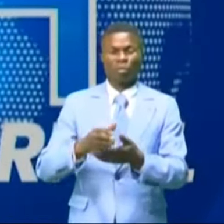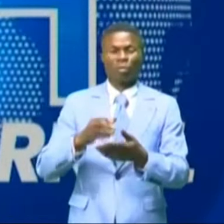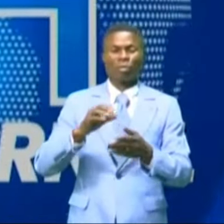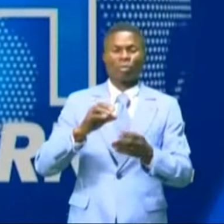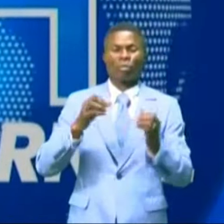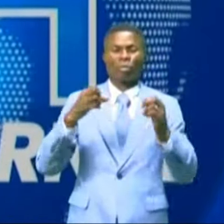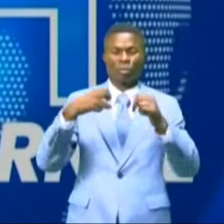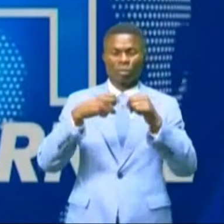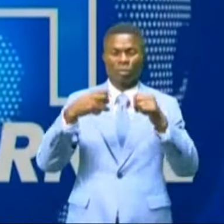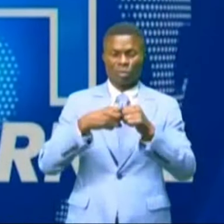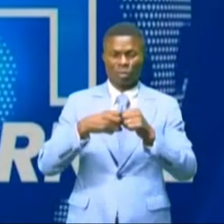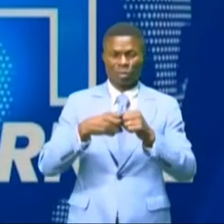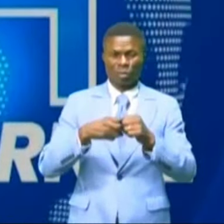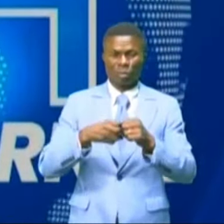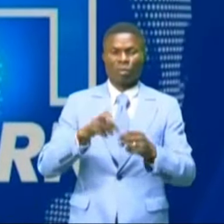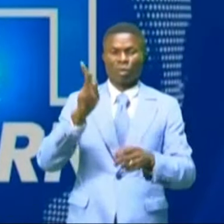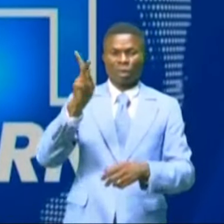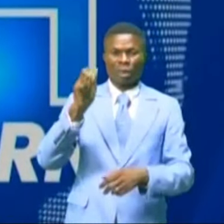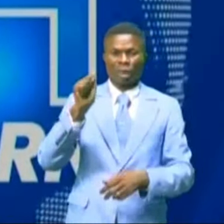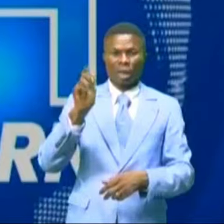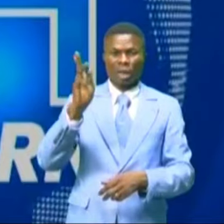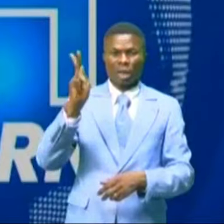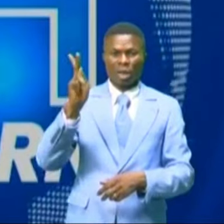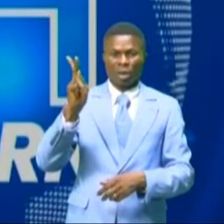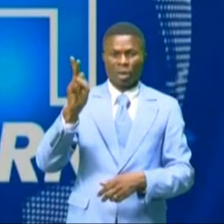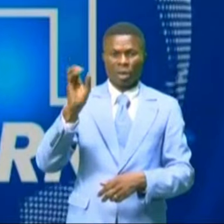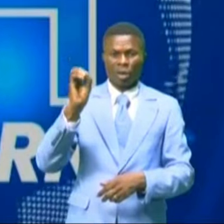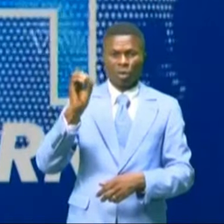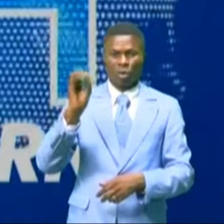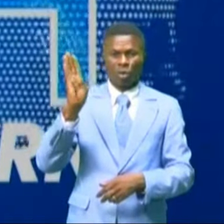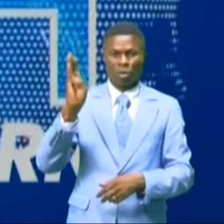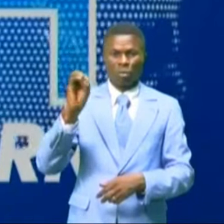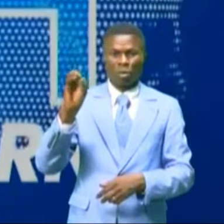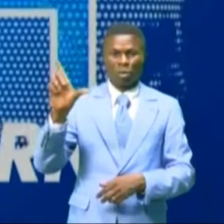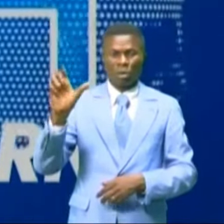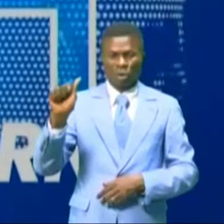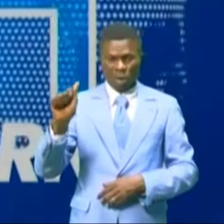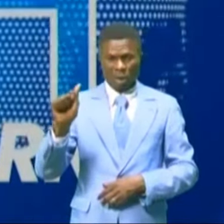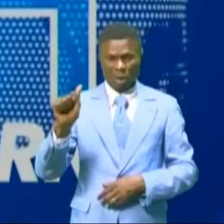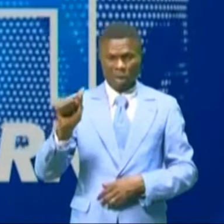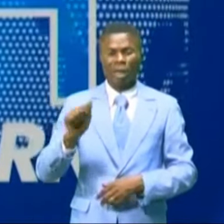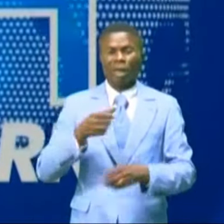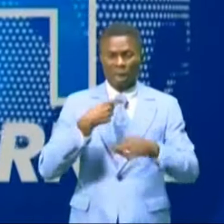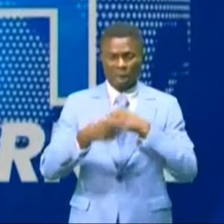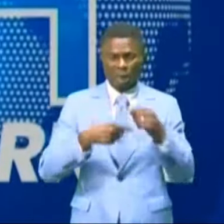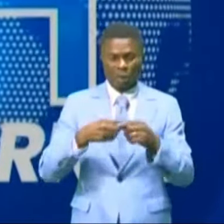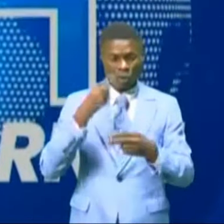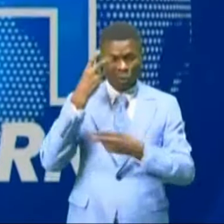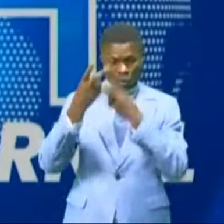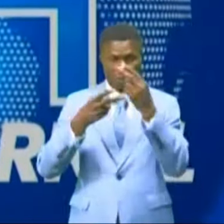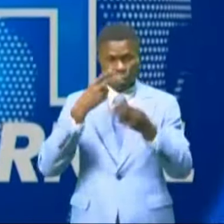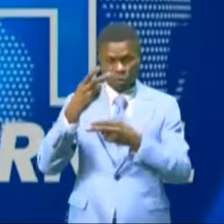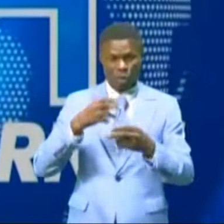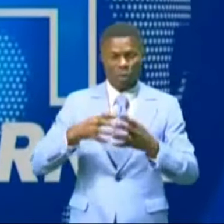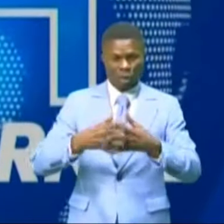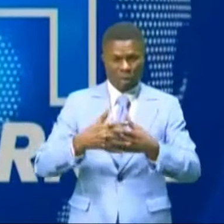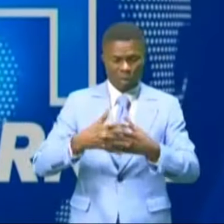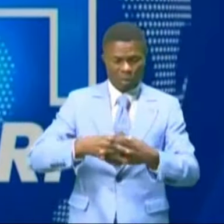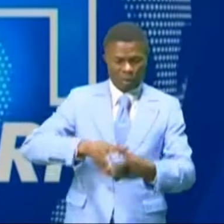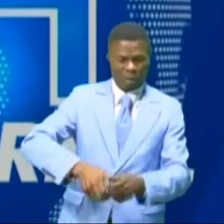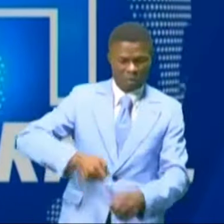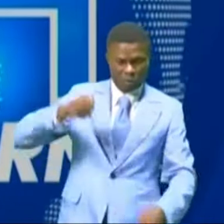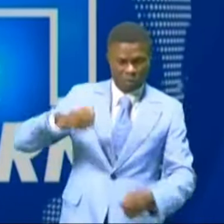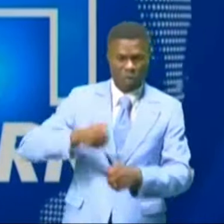centrale hydroélectrique de Kakobola. Le directeur de la société Angélique Internationale a procédé au tournage des machines à vide,